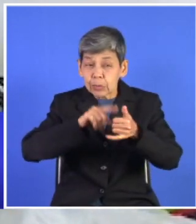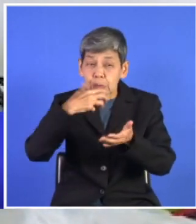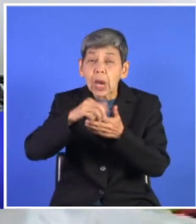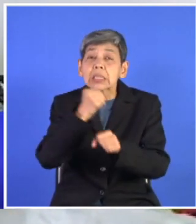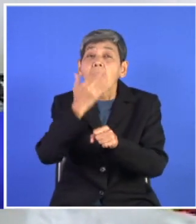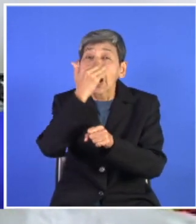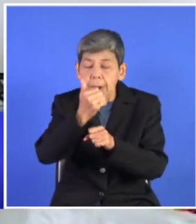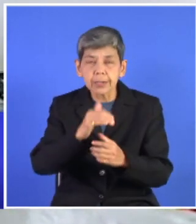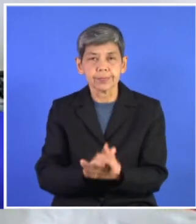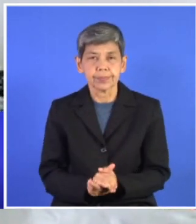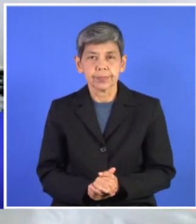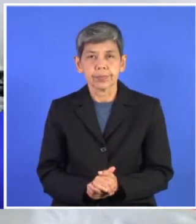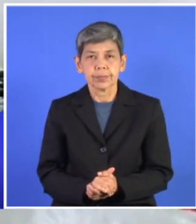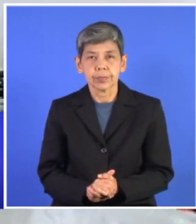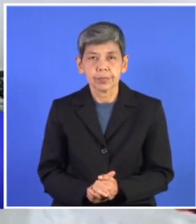บบนี้เพราะอะไร